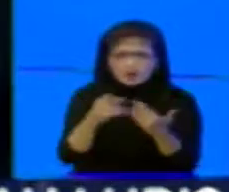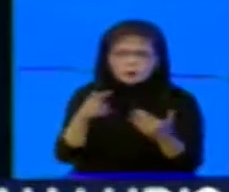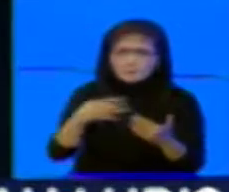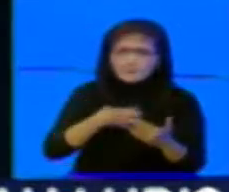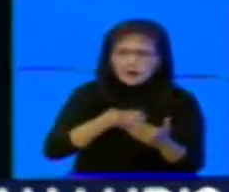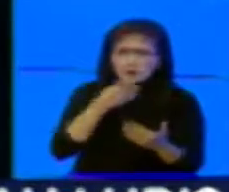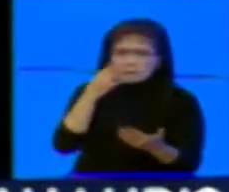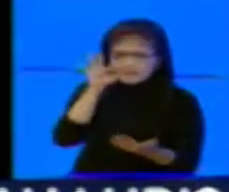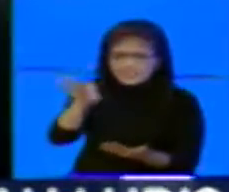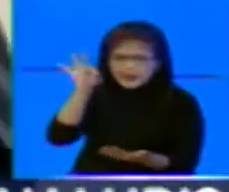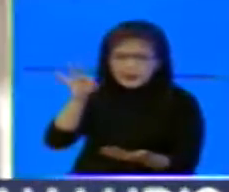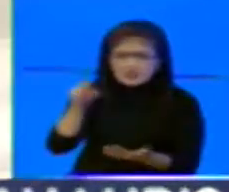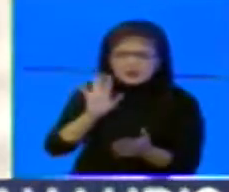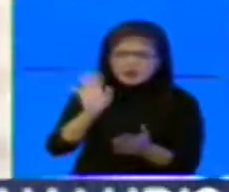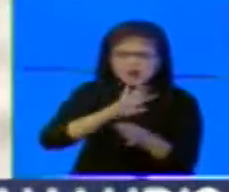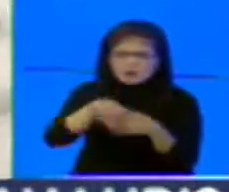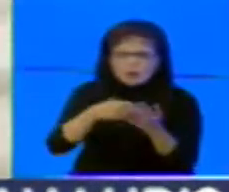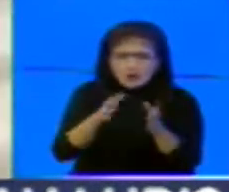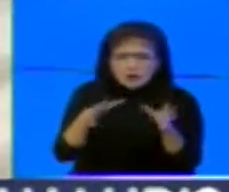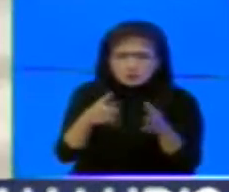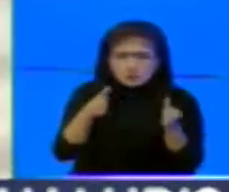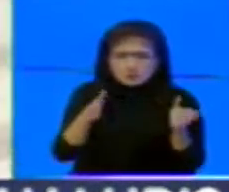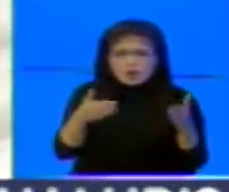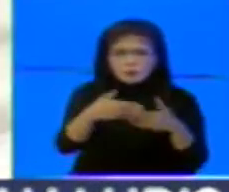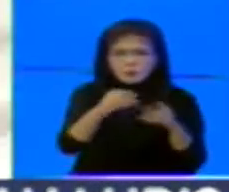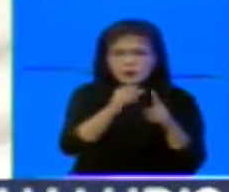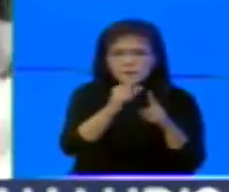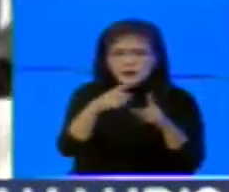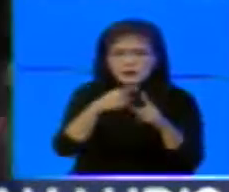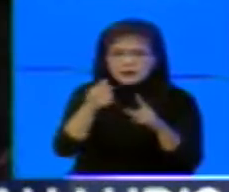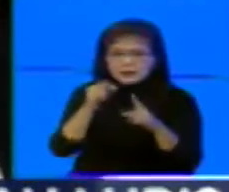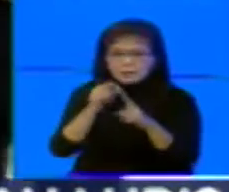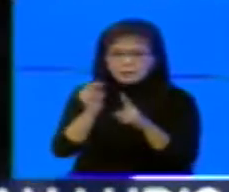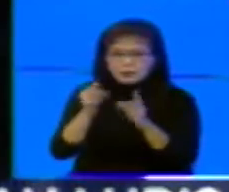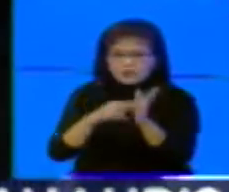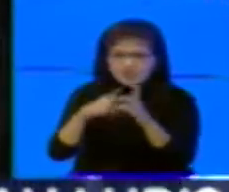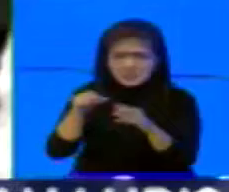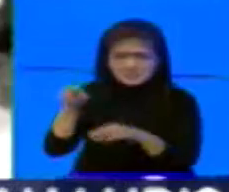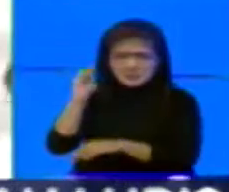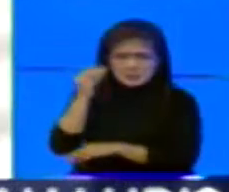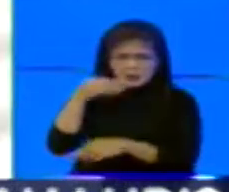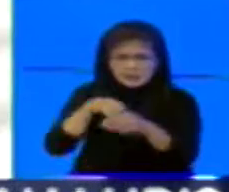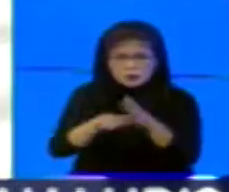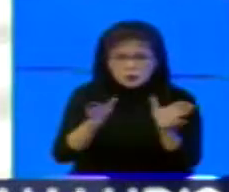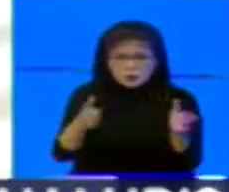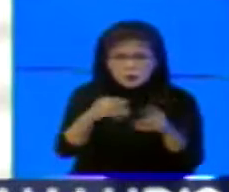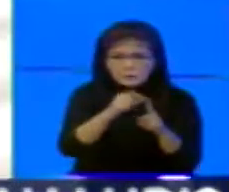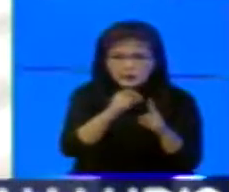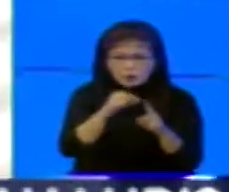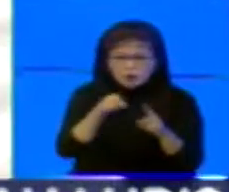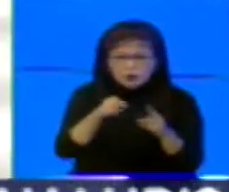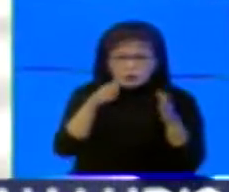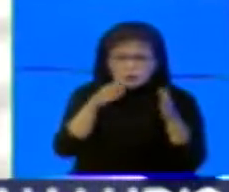semua anggota dewan masuk dalam ruang Paripurna Gedung DPRD DKI Jakarta yang masuk kedalam ruangan hanya untuk persyaratan kur